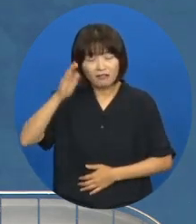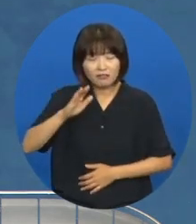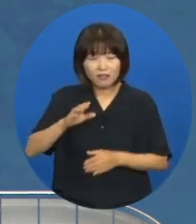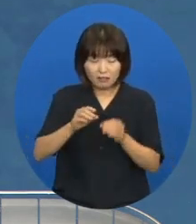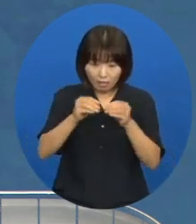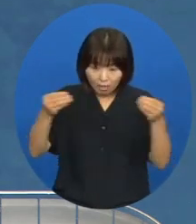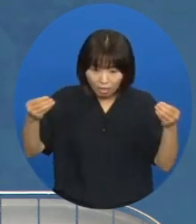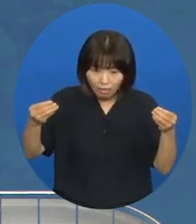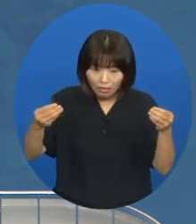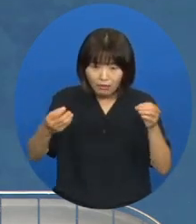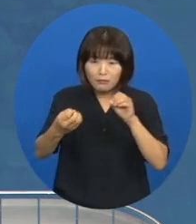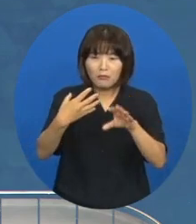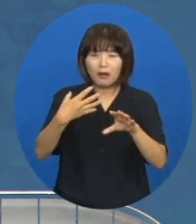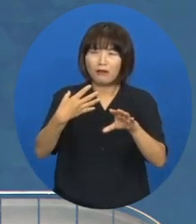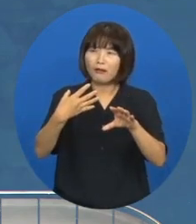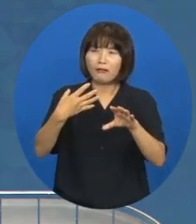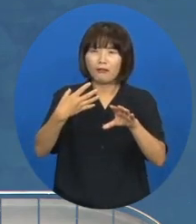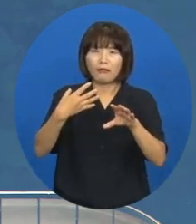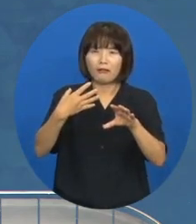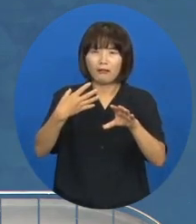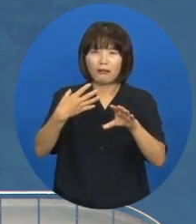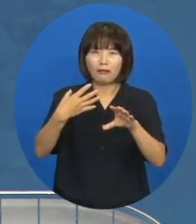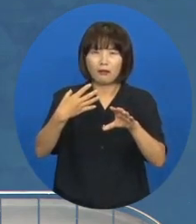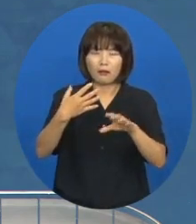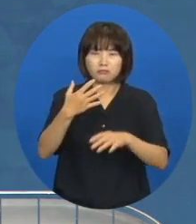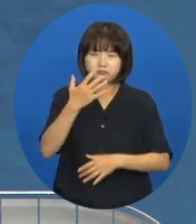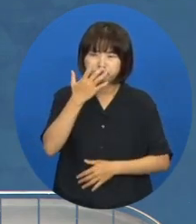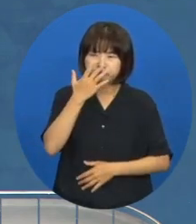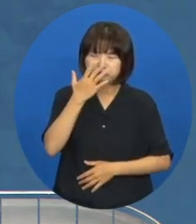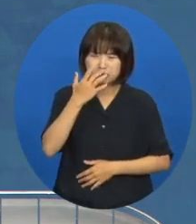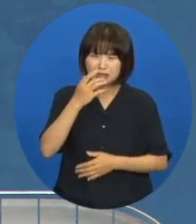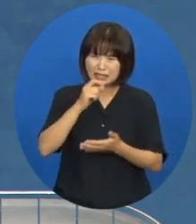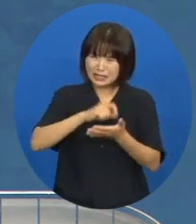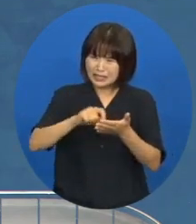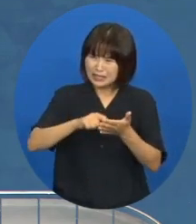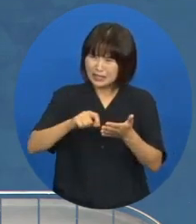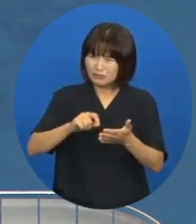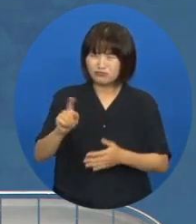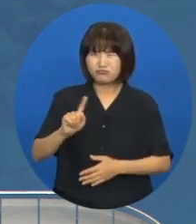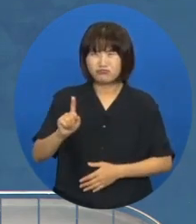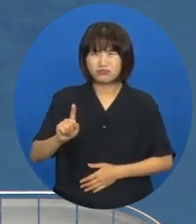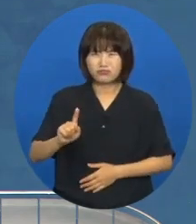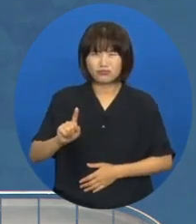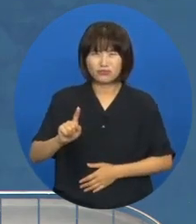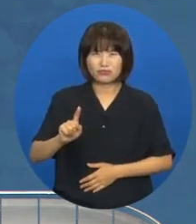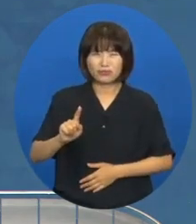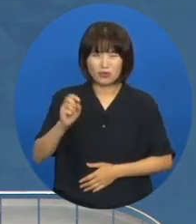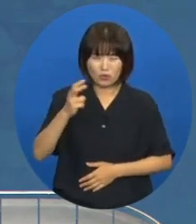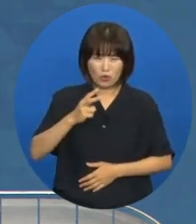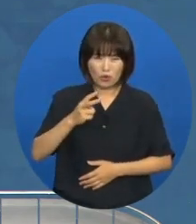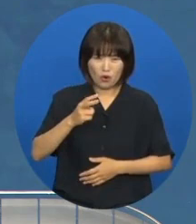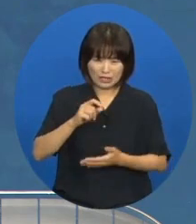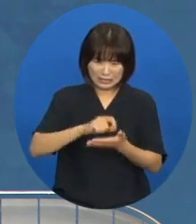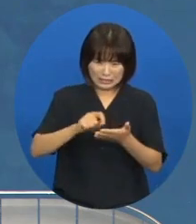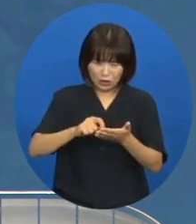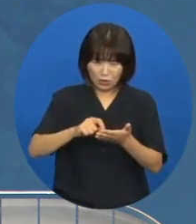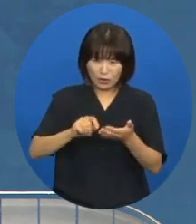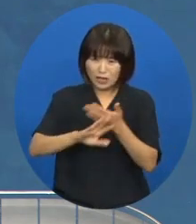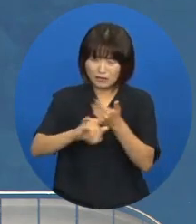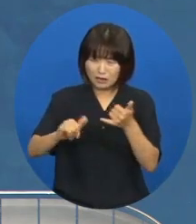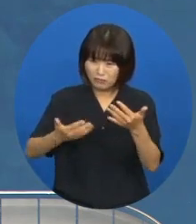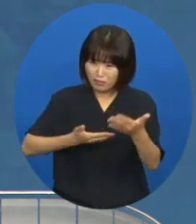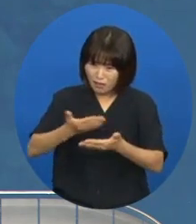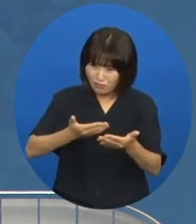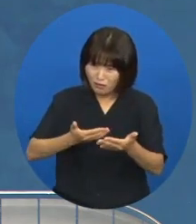그렇게 반응이 싸늘해요. 일기? 무슨 또 일기야? 아, 그것도 나누라고 일기를?